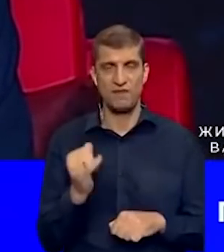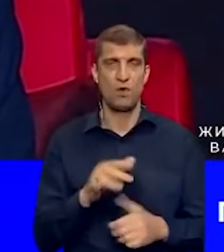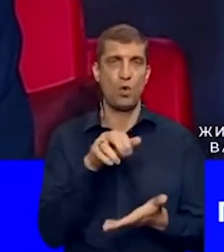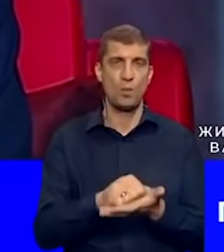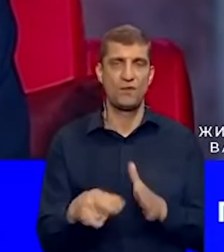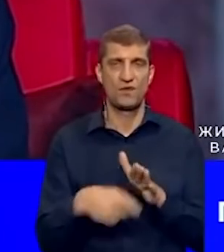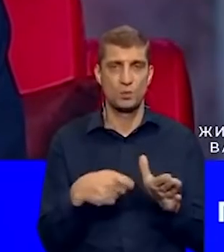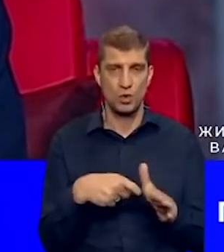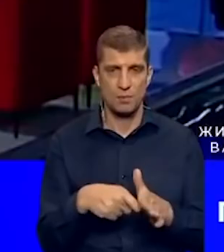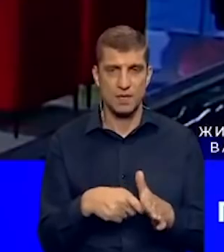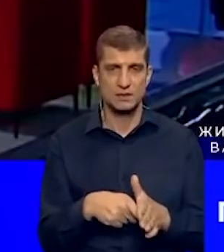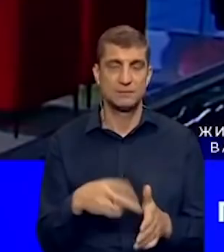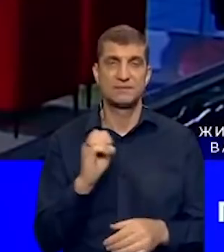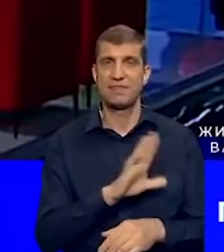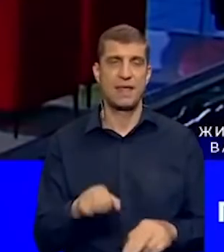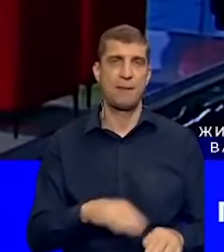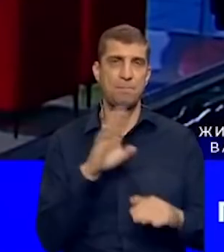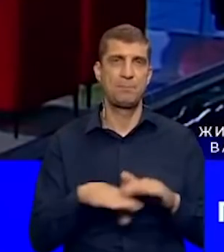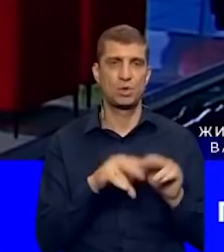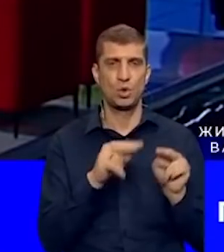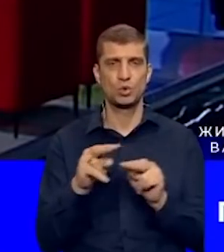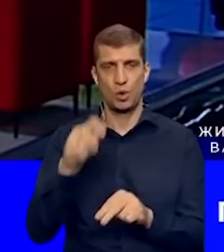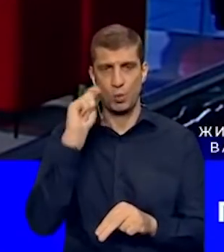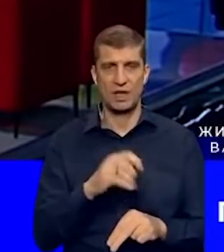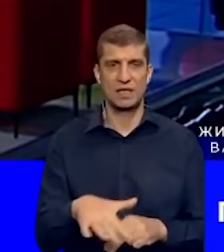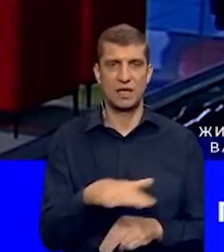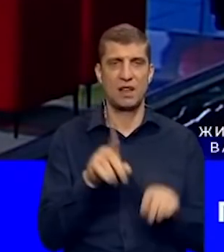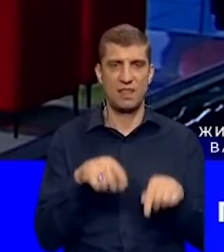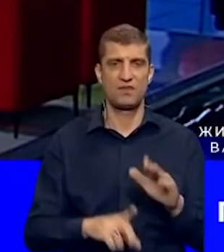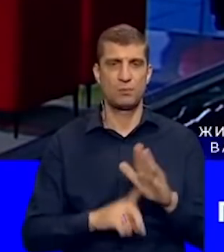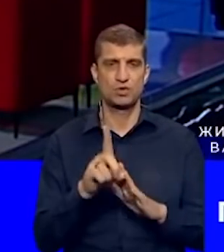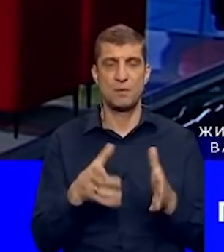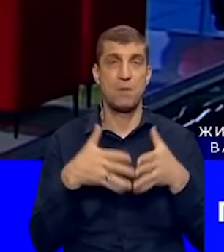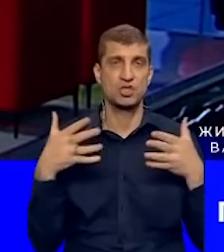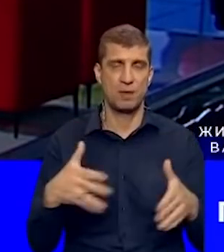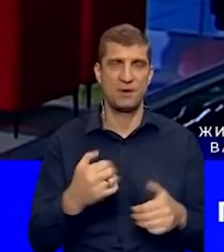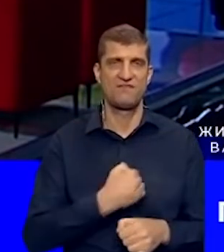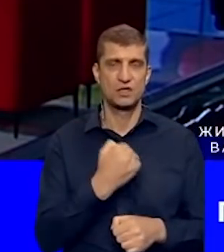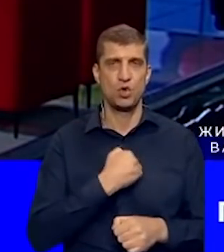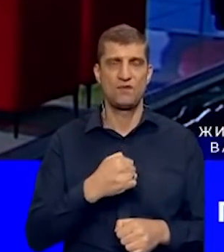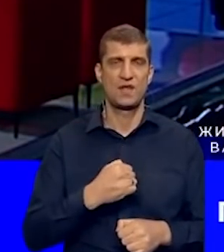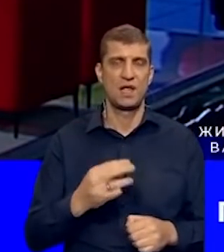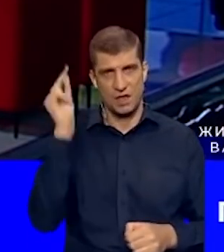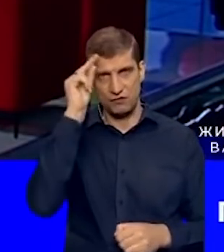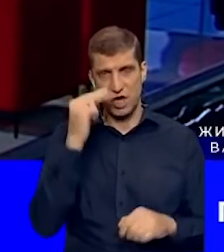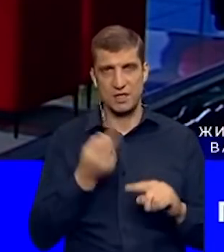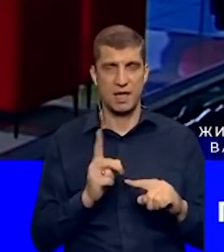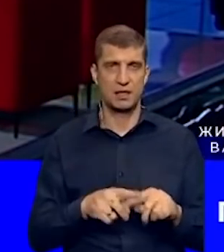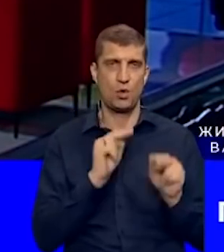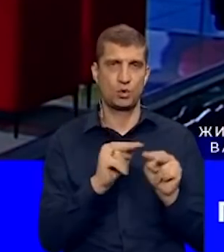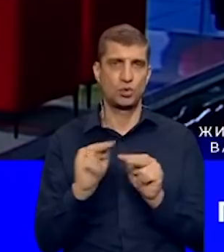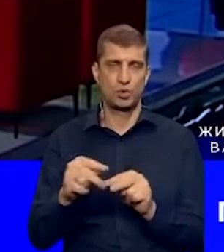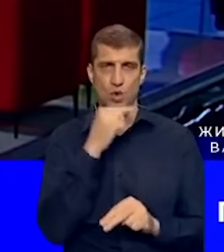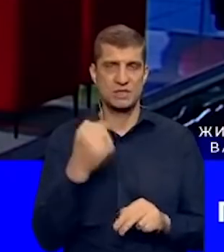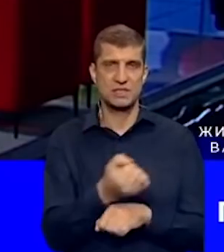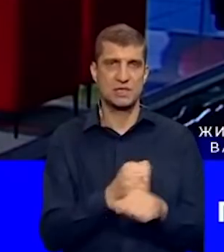окупованому Донбасі. На непідконтрольній Україні території навіть почалися масштабні військові навчання, які контролюють